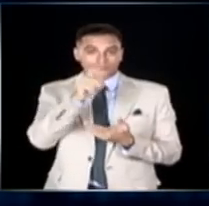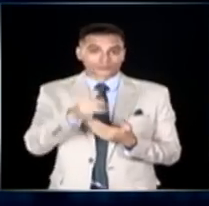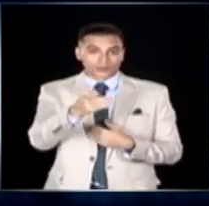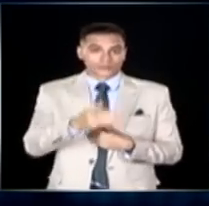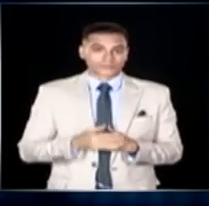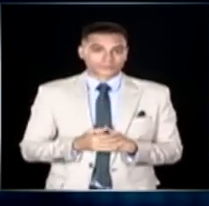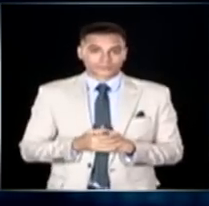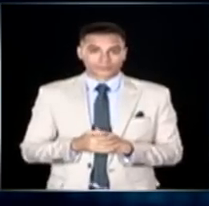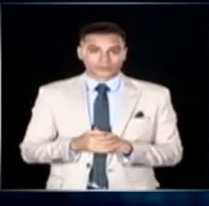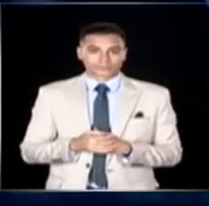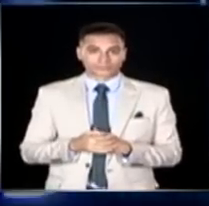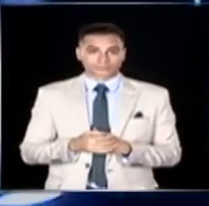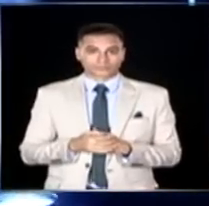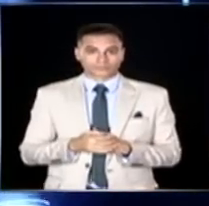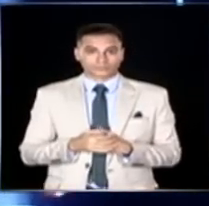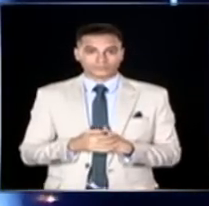العلم.